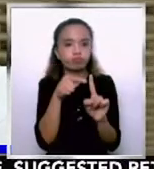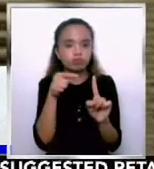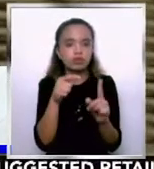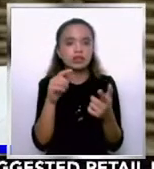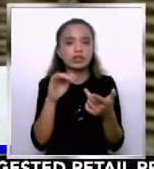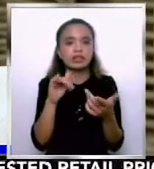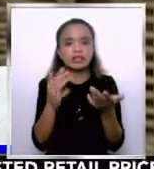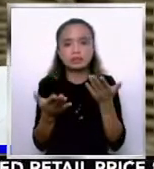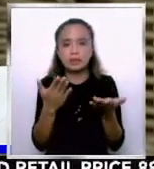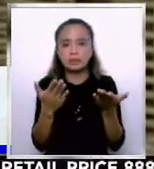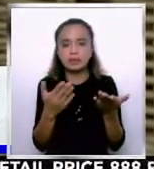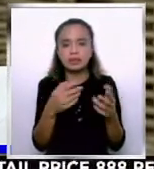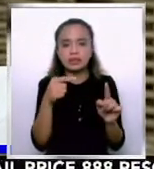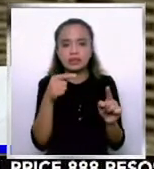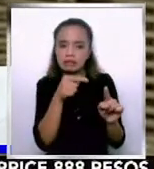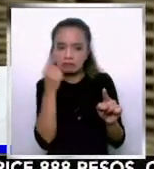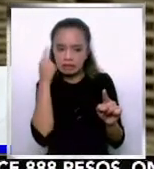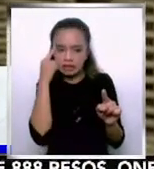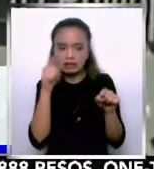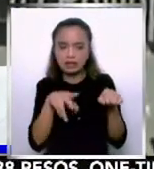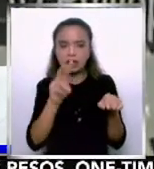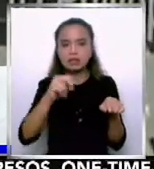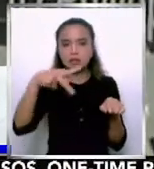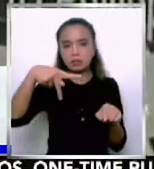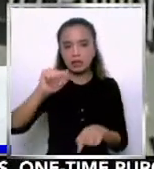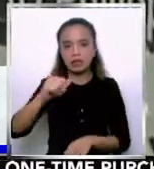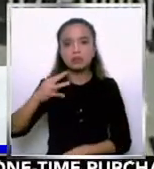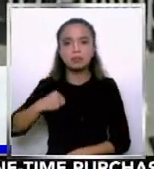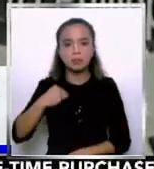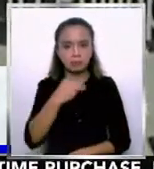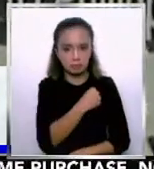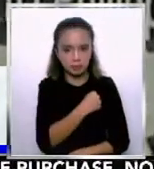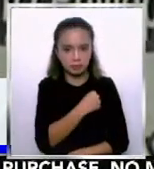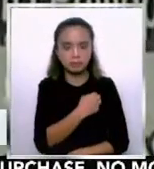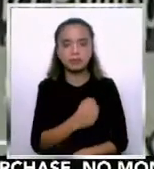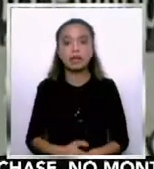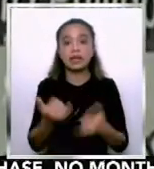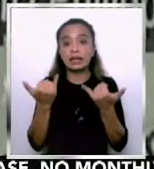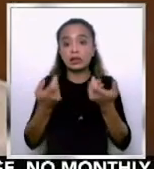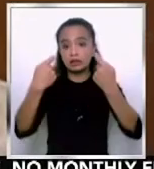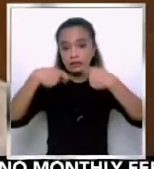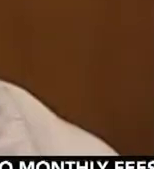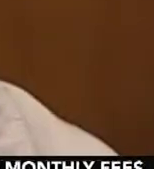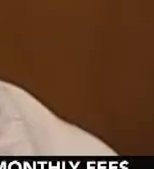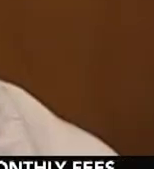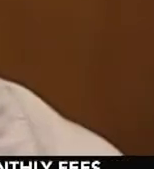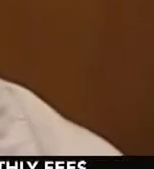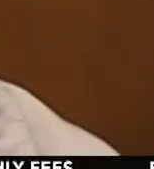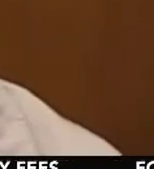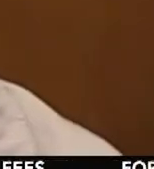miyembro ng New People's Army o NPA. Sinisika pa po naming kunin ang panig ni Palparan.